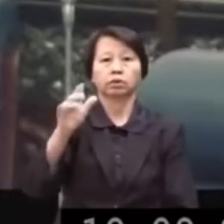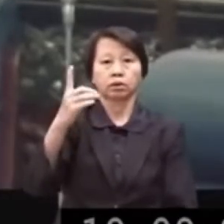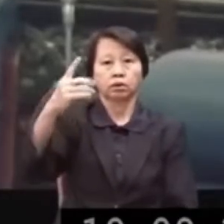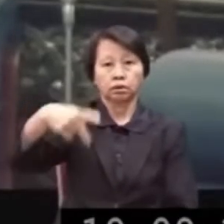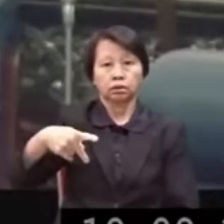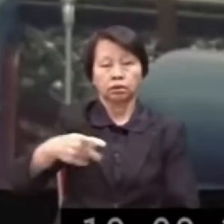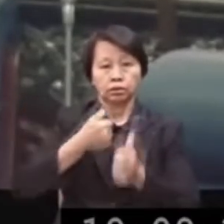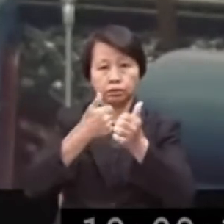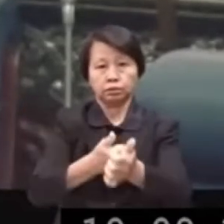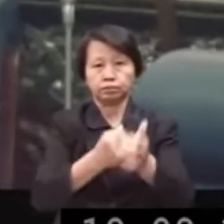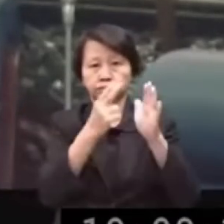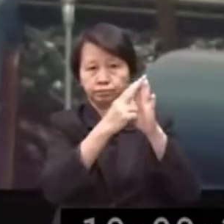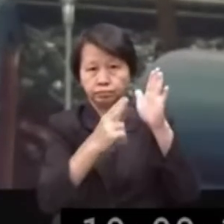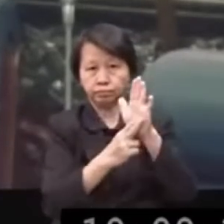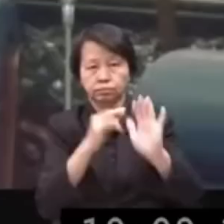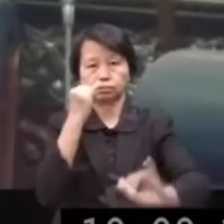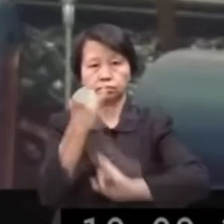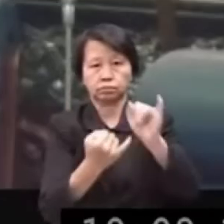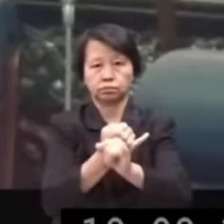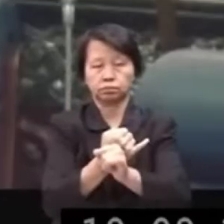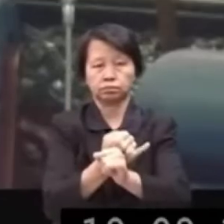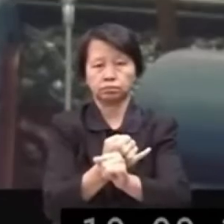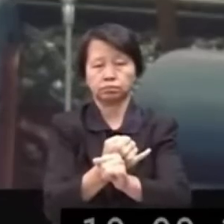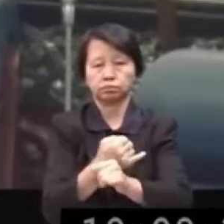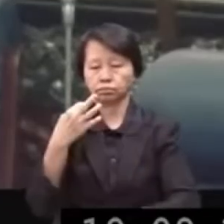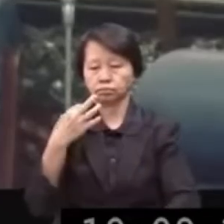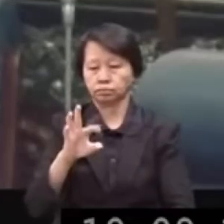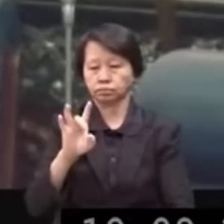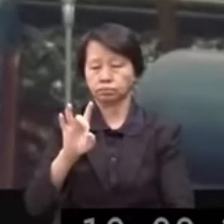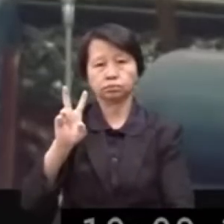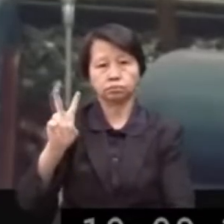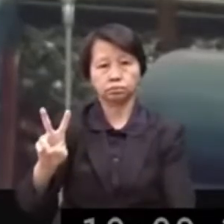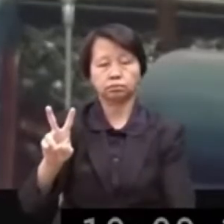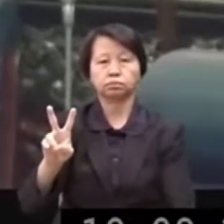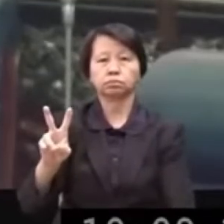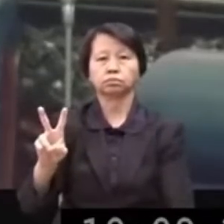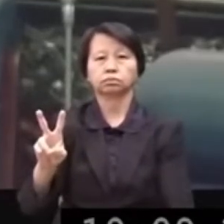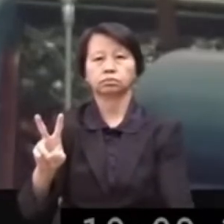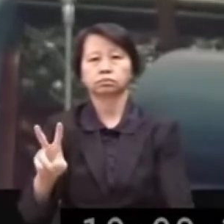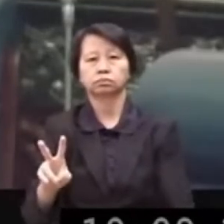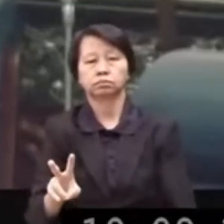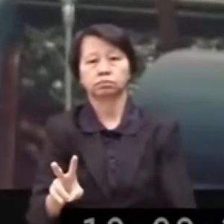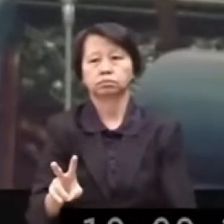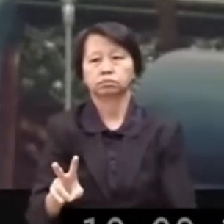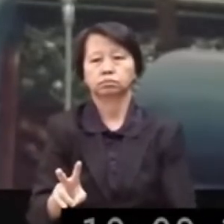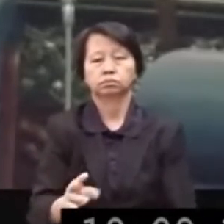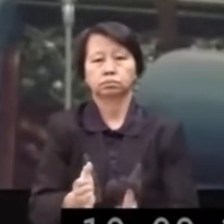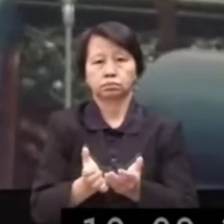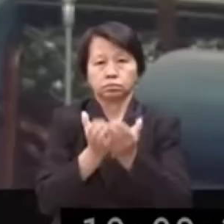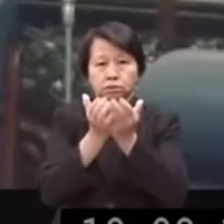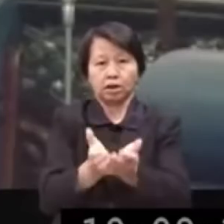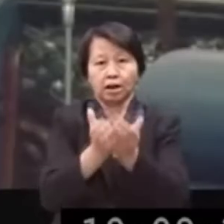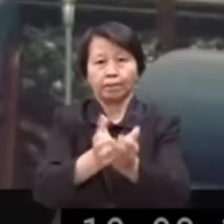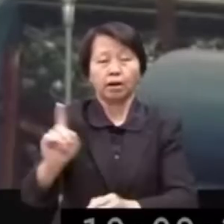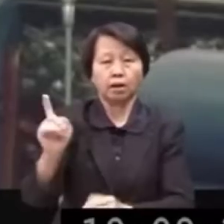berdasarkan undang-undang antar bangsa unclos 1982 yang berbunyi kapal